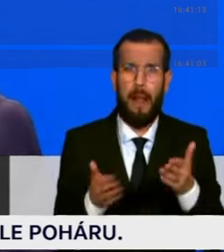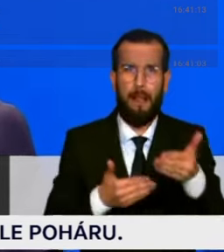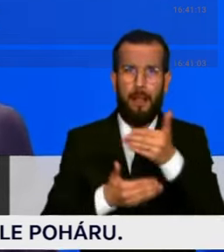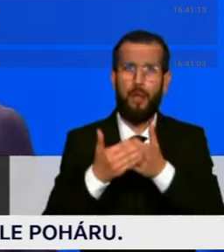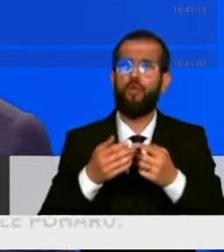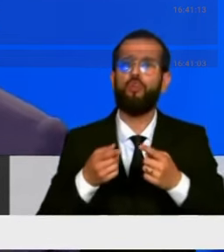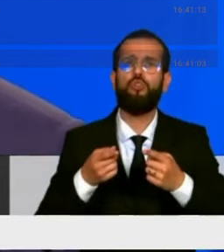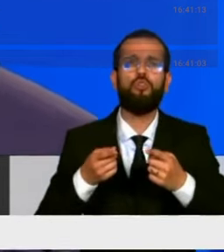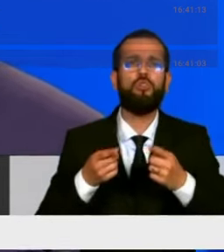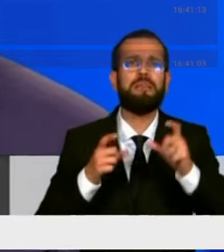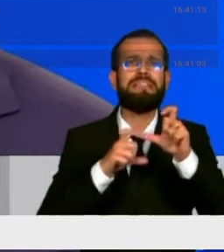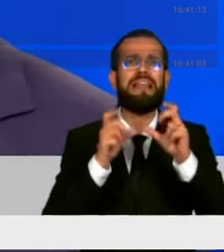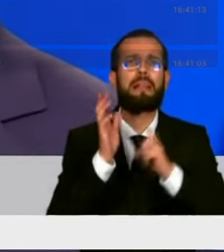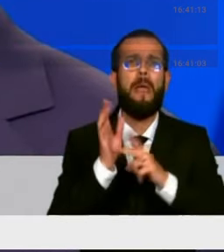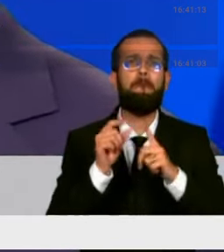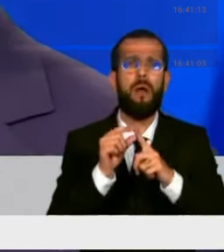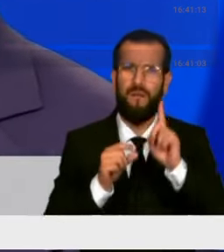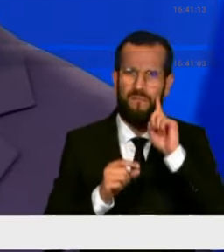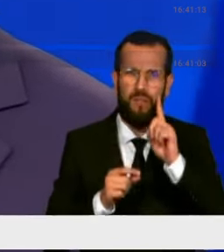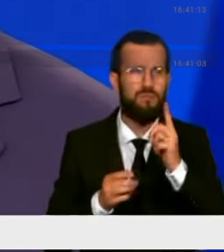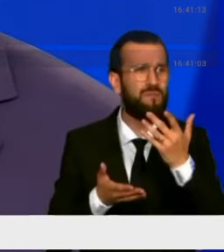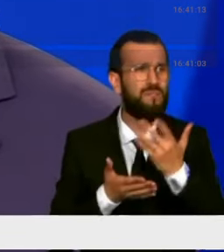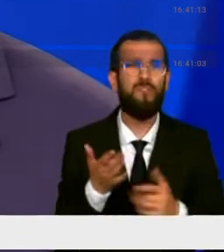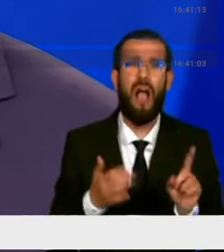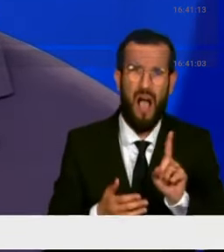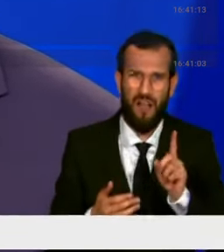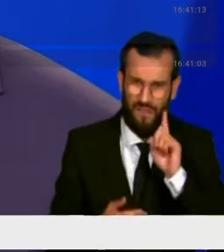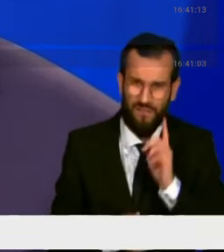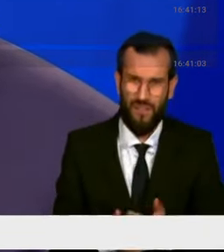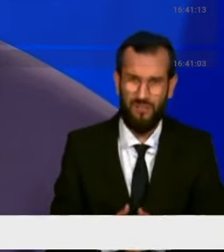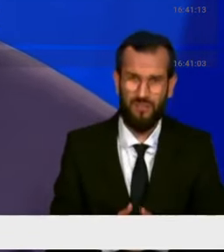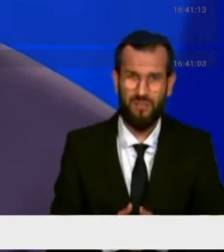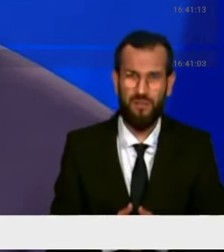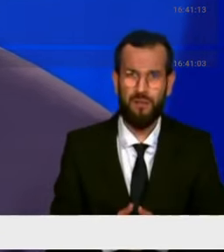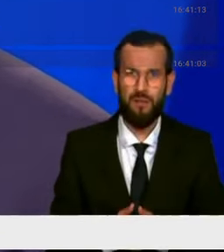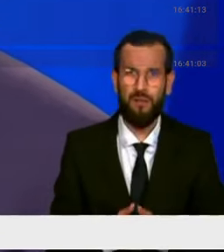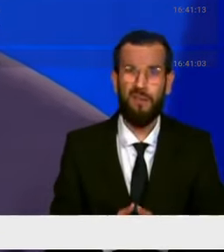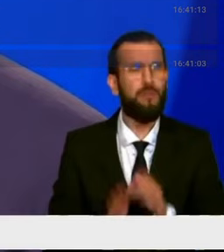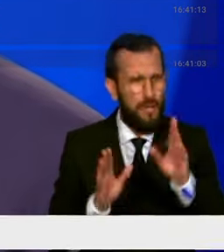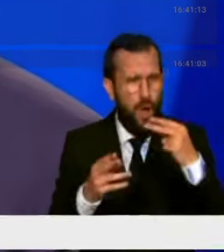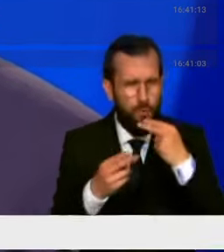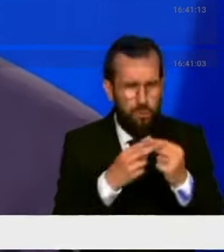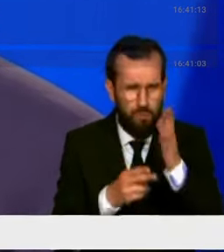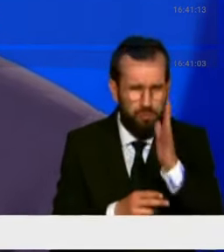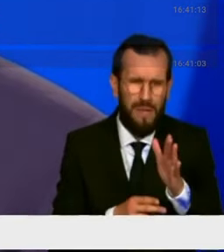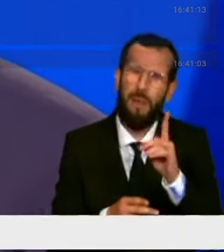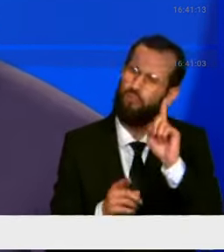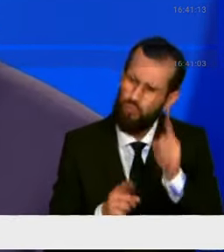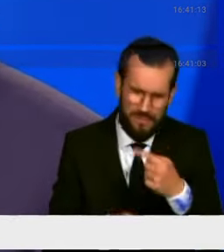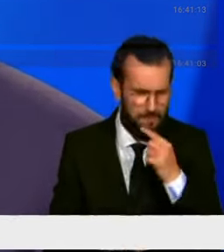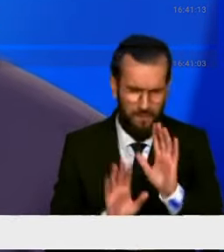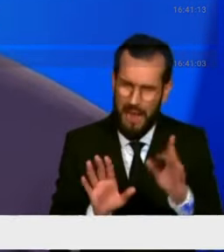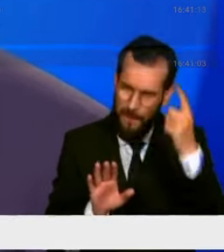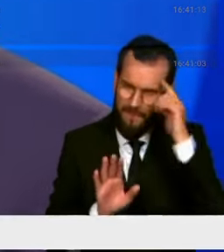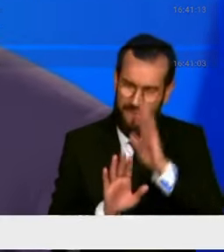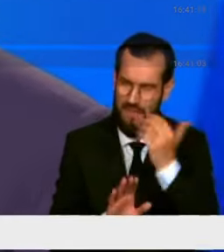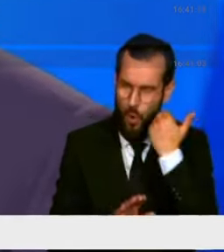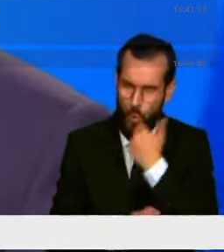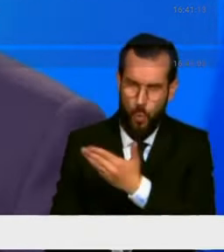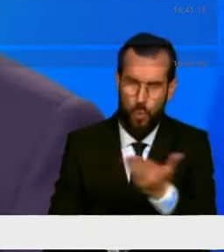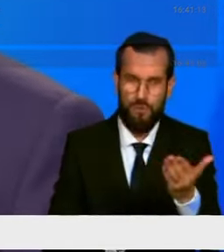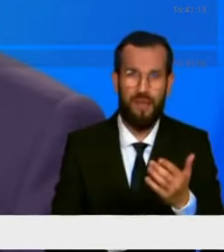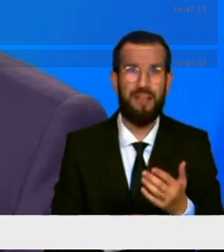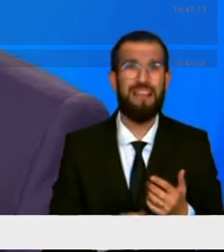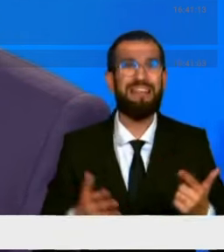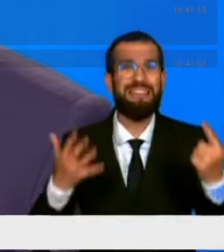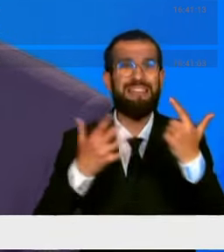slovenskému národnému povstaniu viete ako sme mi dopadli Ja som túžil ja ja vám hneď odpoviem ale musím toto povedať aby ľudia vedeli na